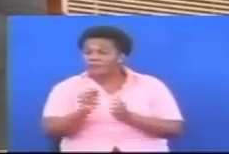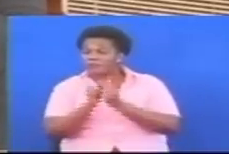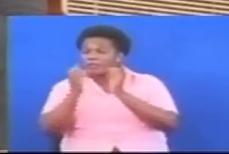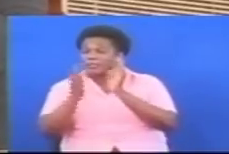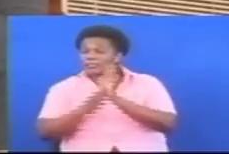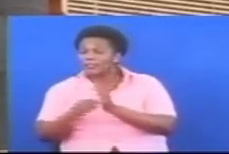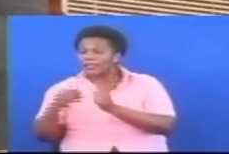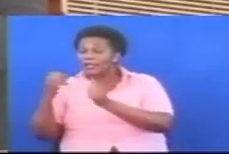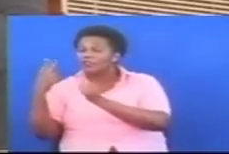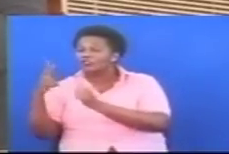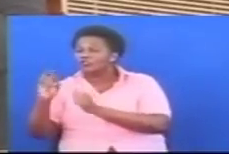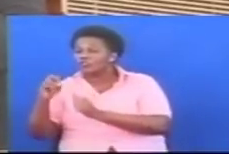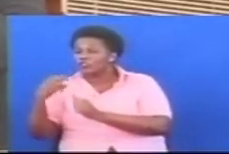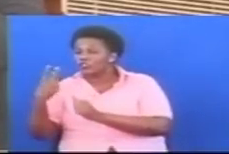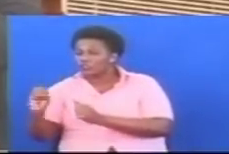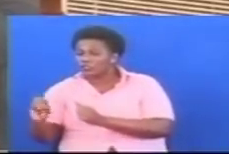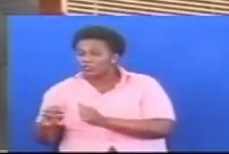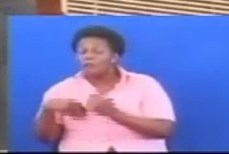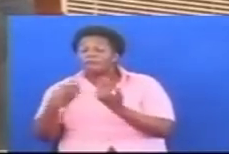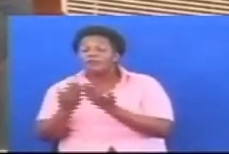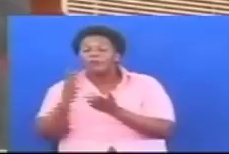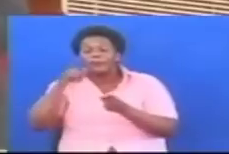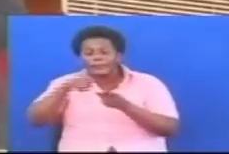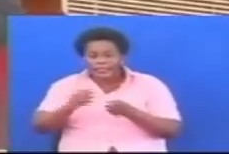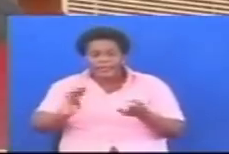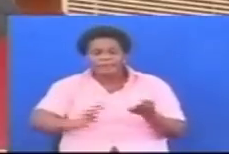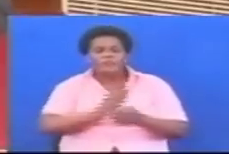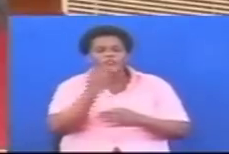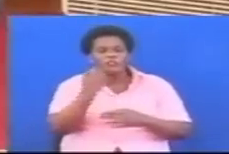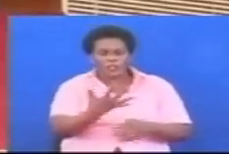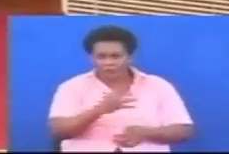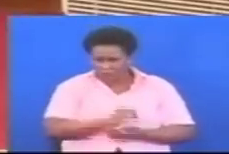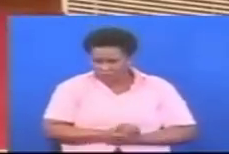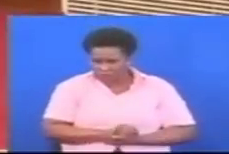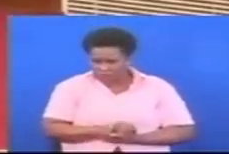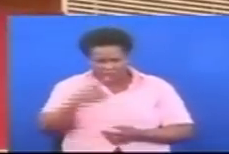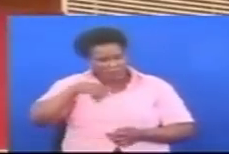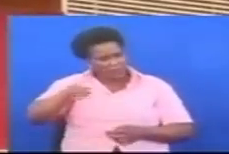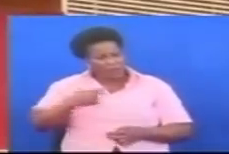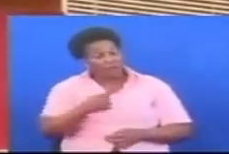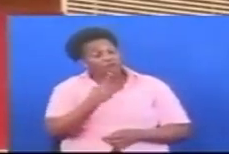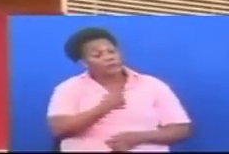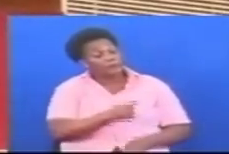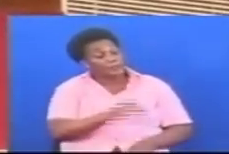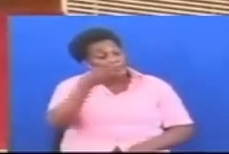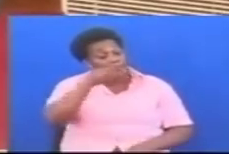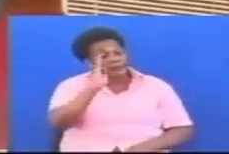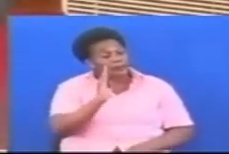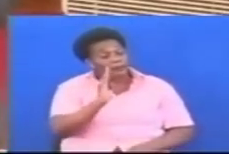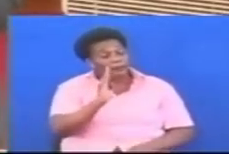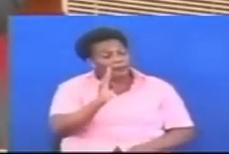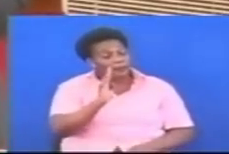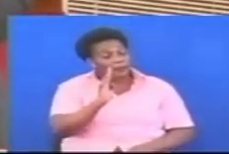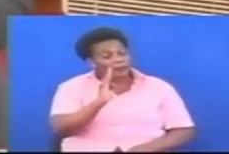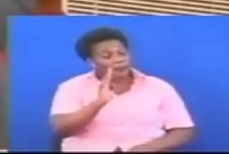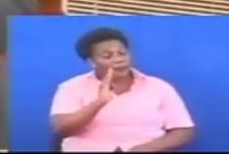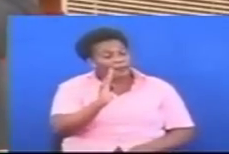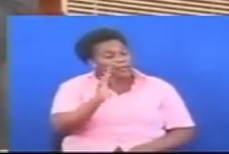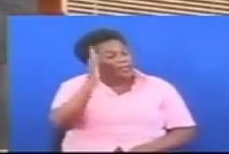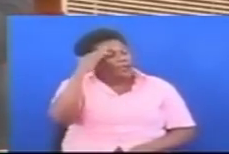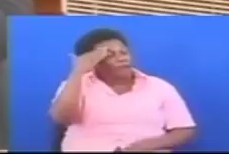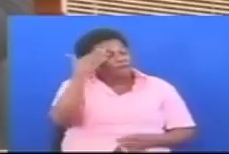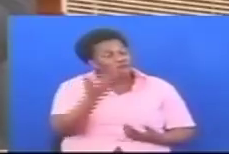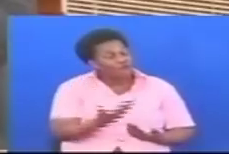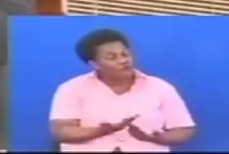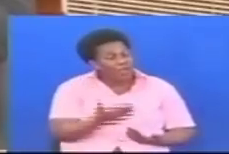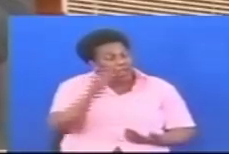2019-2020 zimeombwa tena shilingi bilioni 3. Kambi rasmi ya upinzani inasema serikali haina uhakika wa nini inataka kifanyike